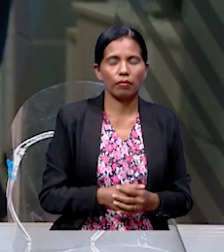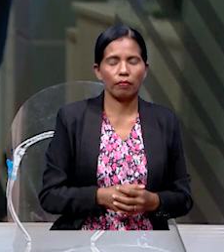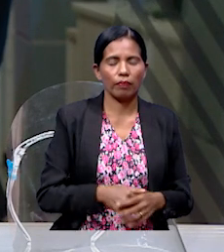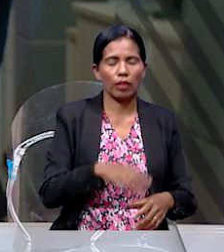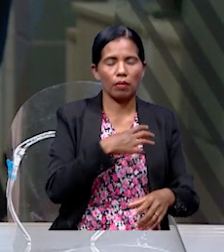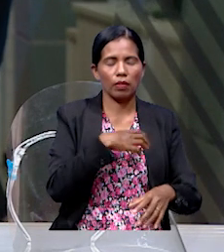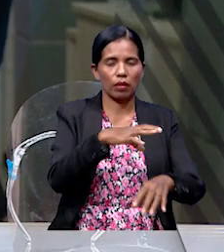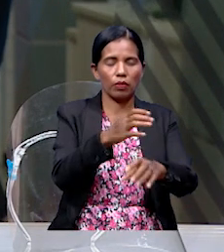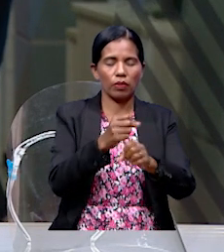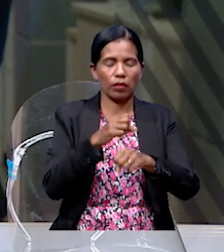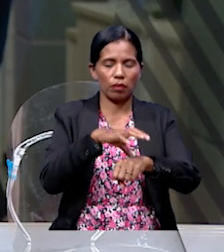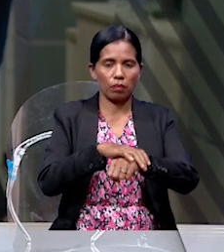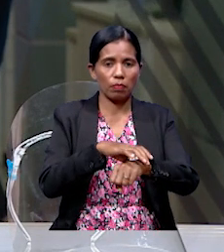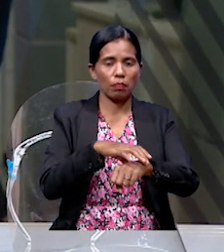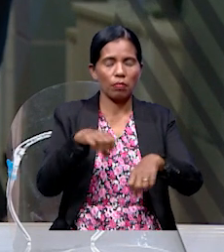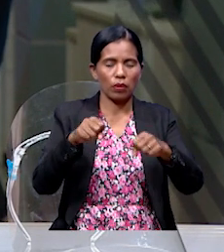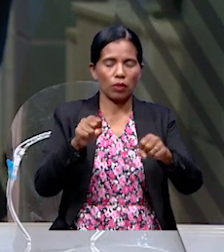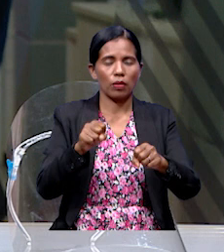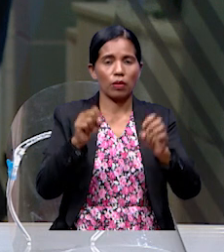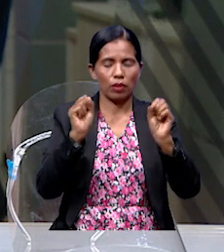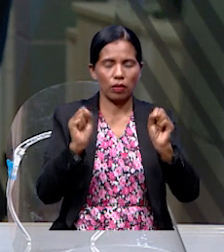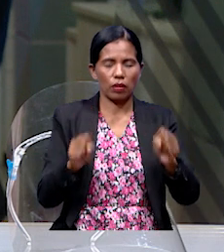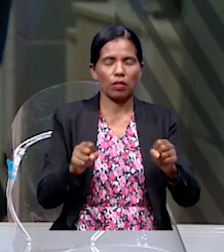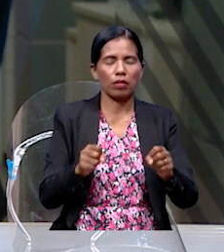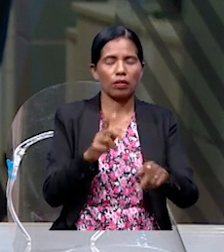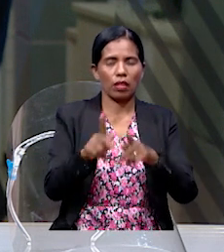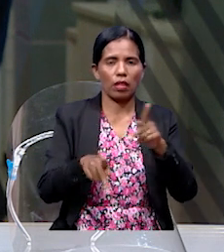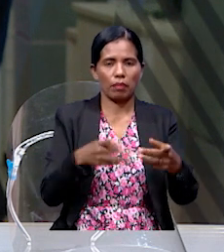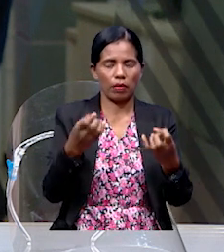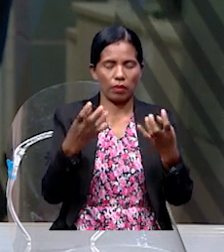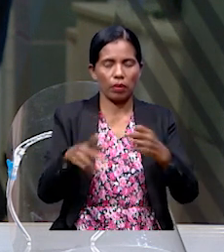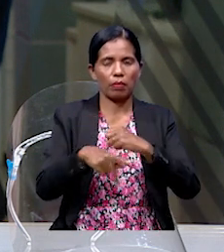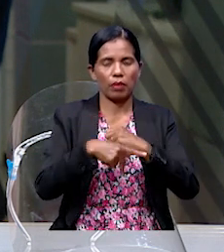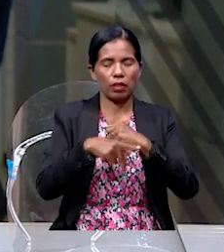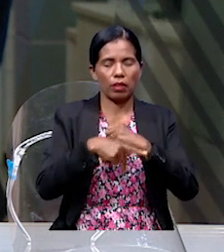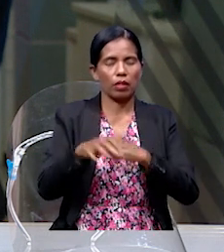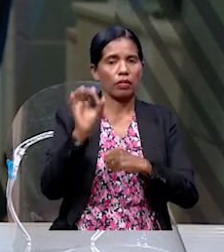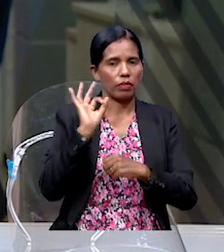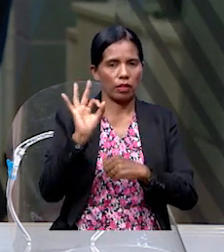Eventual prenda motorizada atau sudah racing husi militante no simpatizante Partido Fretilin.